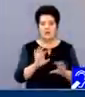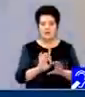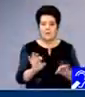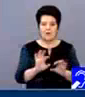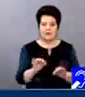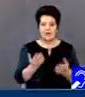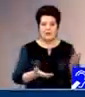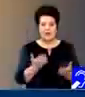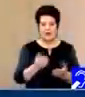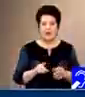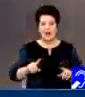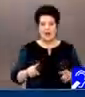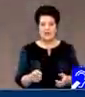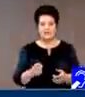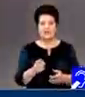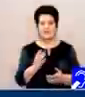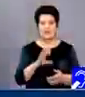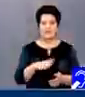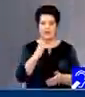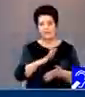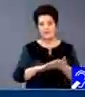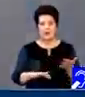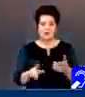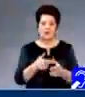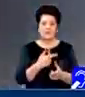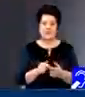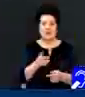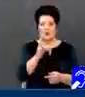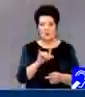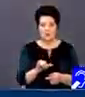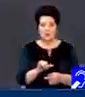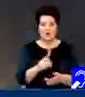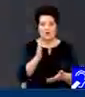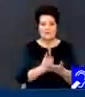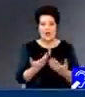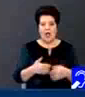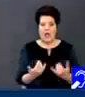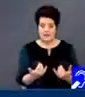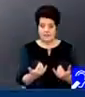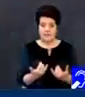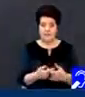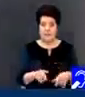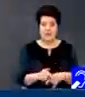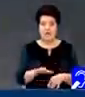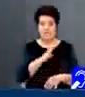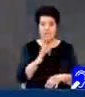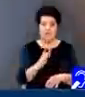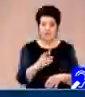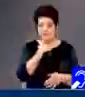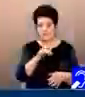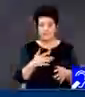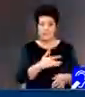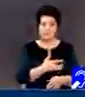dacă reținerea va mai fi prelungită sau nu. Cert este că astăzi a fost un oarecare succes,